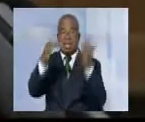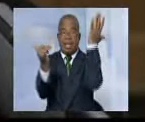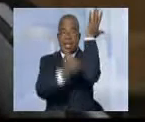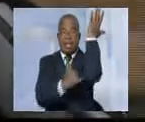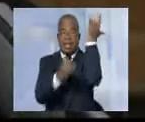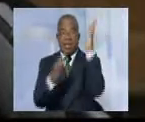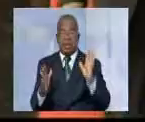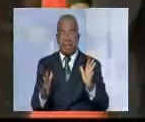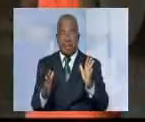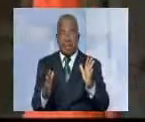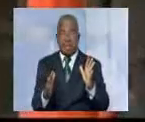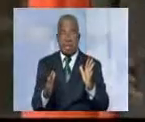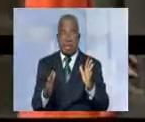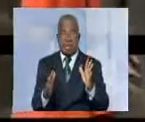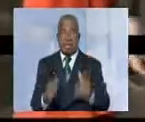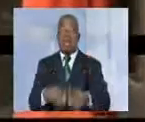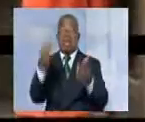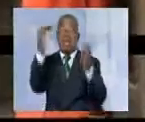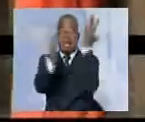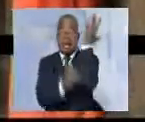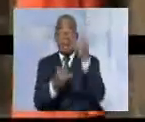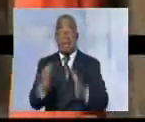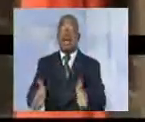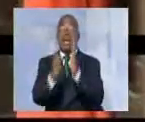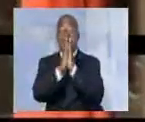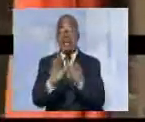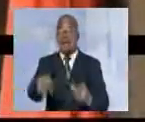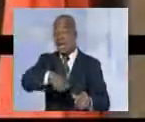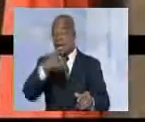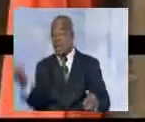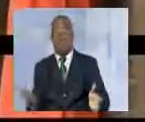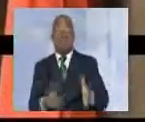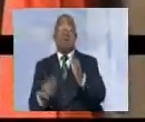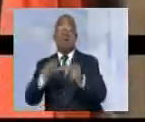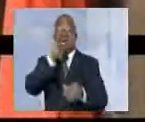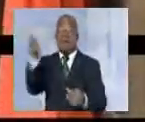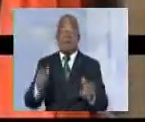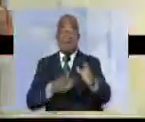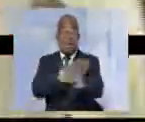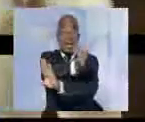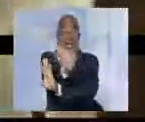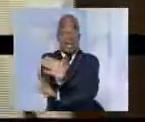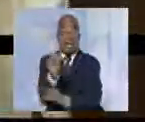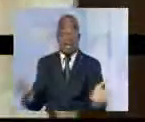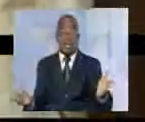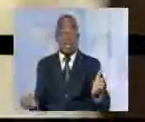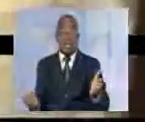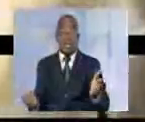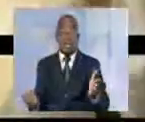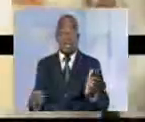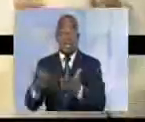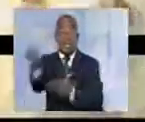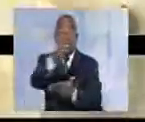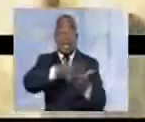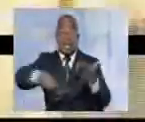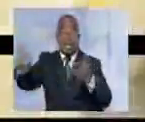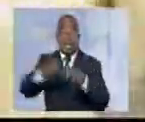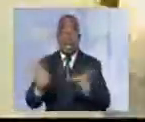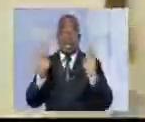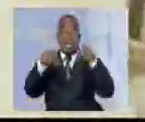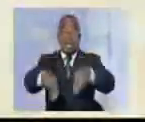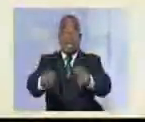de débarquement. Au même moment, les parlementaires japonais effectuaient leur visite annuelle au très controversé sanctuaire Yasukuni. là où